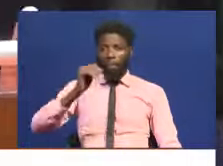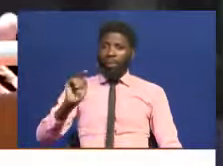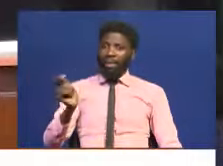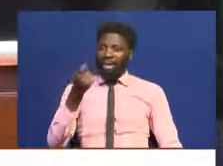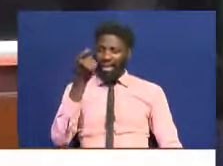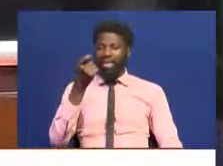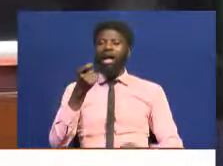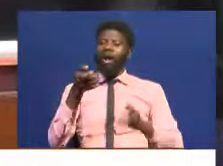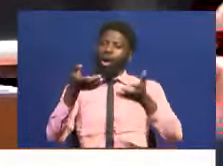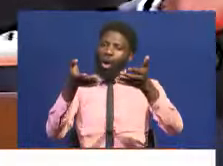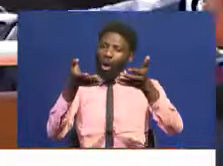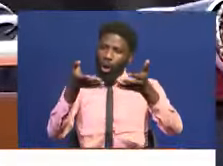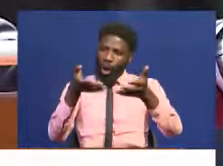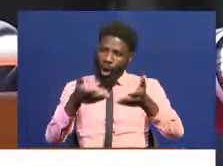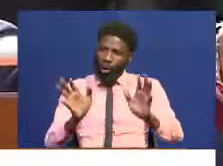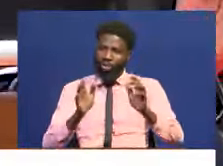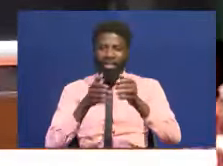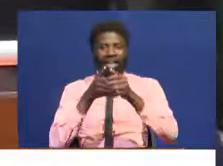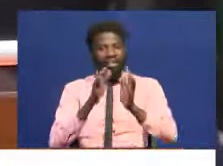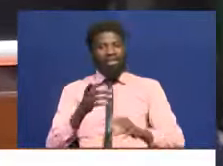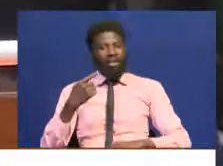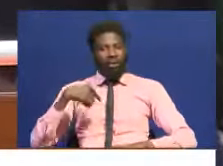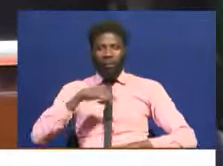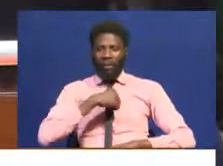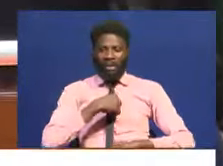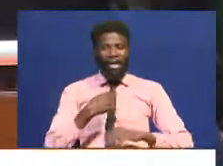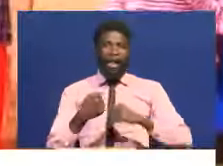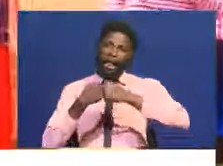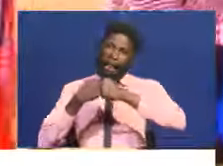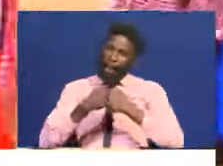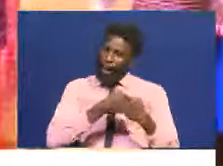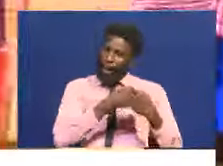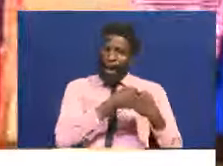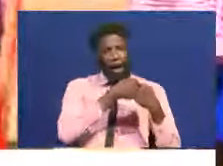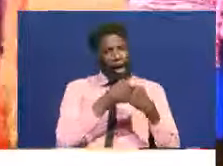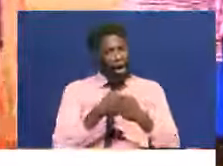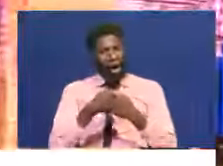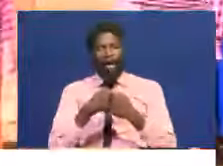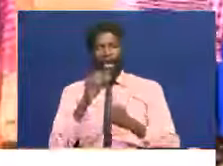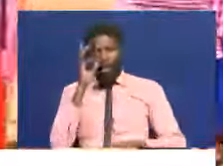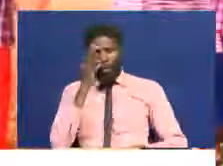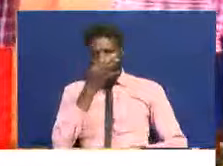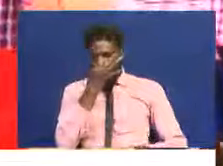sababu tulianza vita. Sisi ni watu wa Kibaki, sisi ni watu wa Matiba.